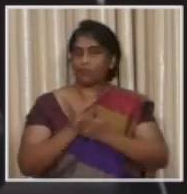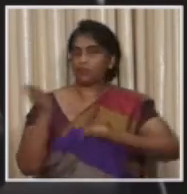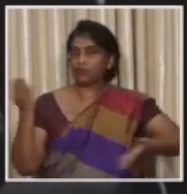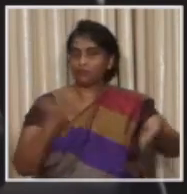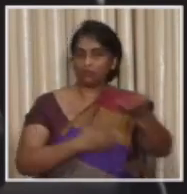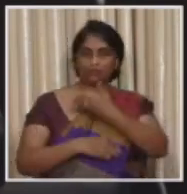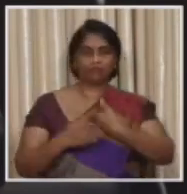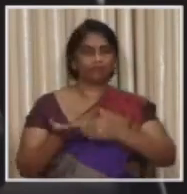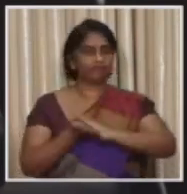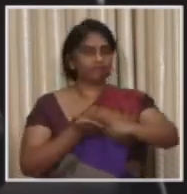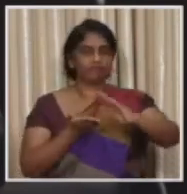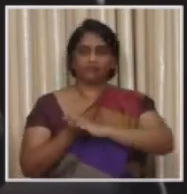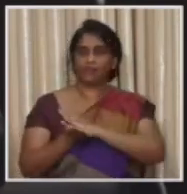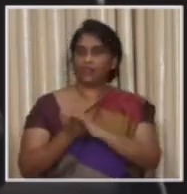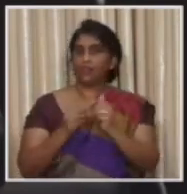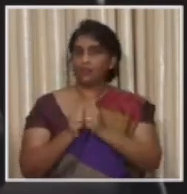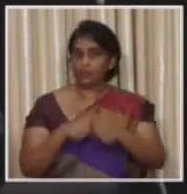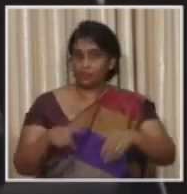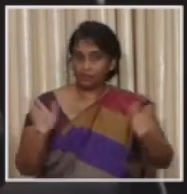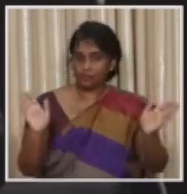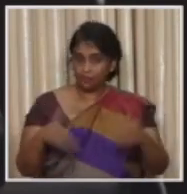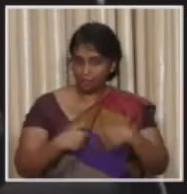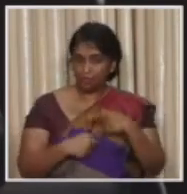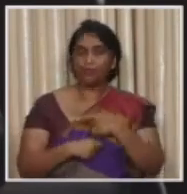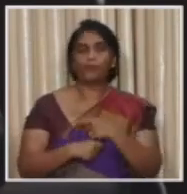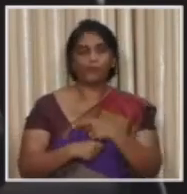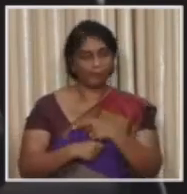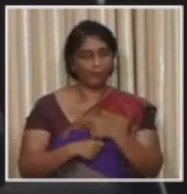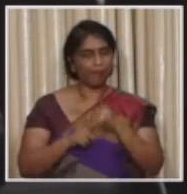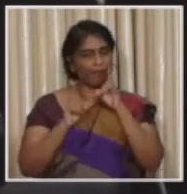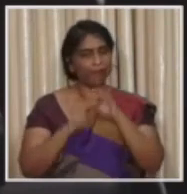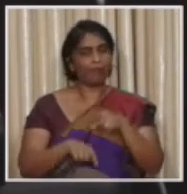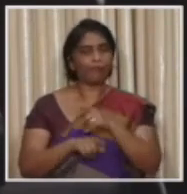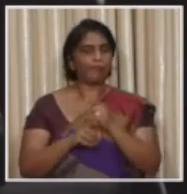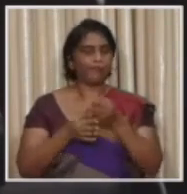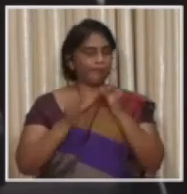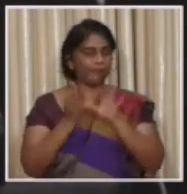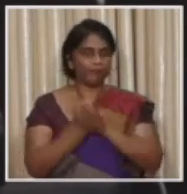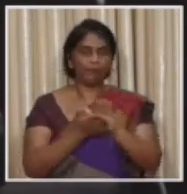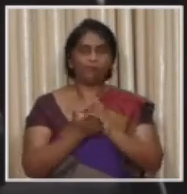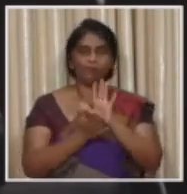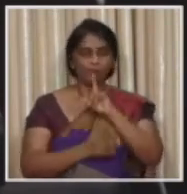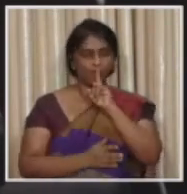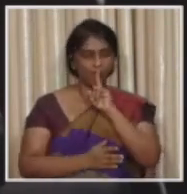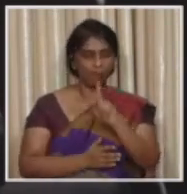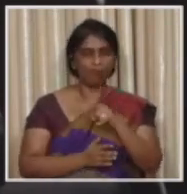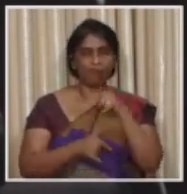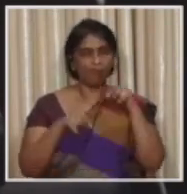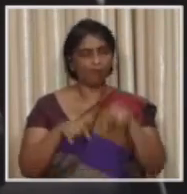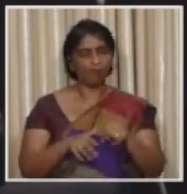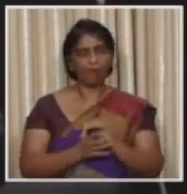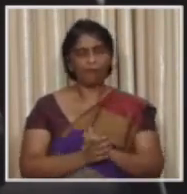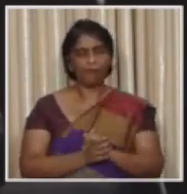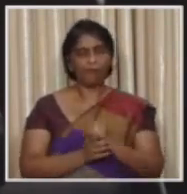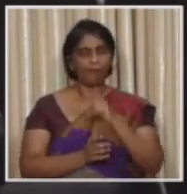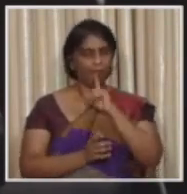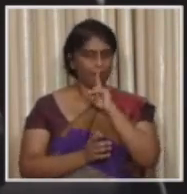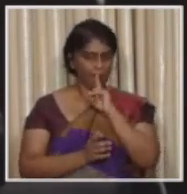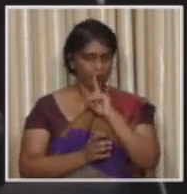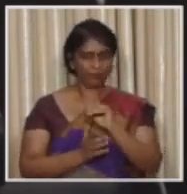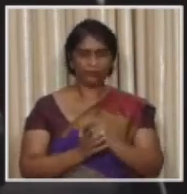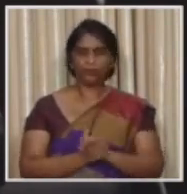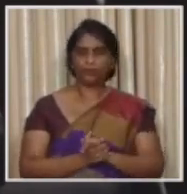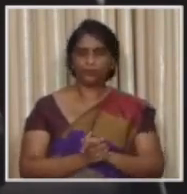බඩ වඩා ගන්න අවශ්‍යක වැඩ පිළිවෙල තාම ක්‍රියාත්මක කරගෙන යනවා නම් ඒවා නිවැරදි විය යුතුයි කියලා විශේෂයෙන් මතක් කරනවා. දැන් අපි අරගෙන ගත්තාම